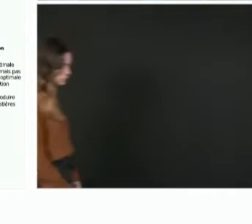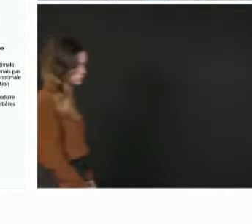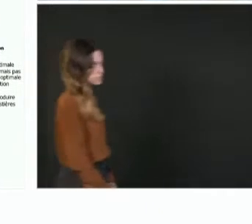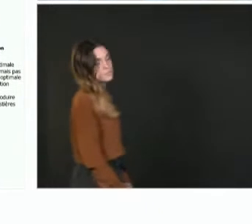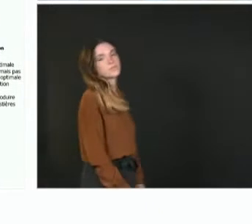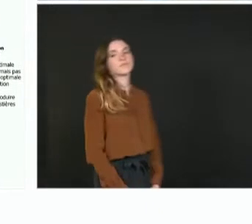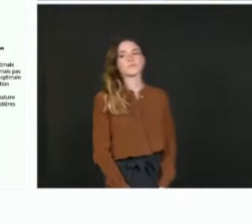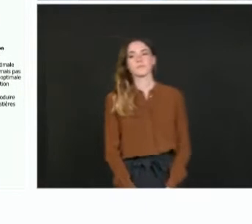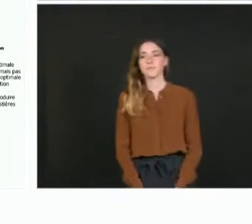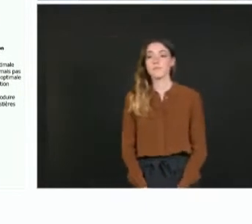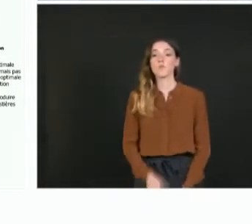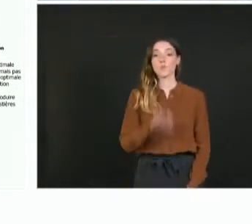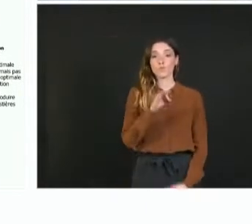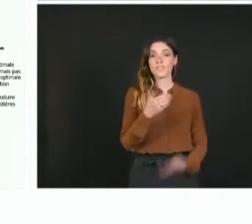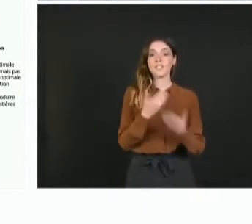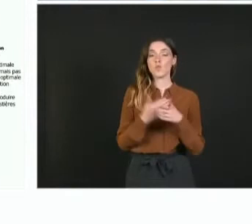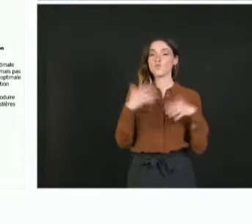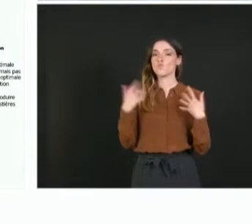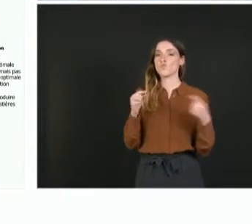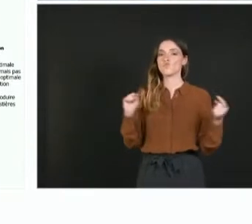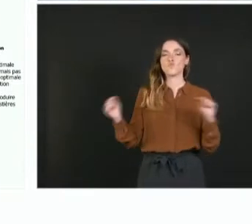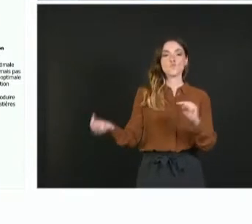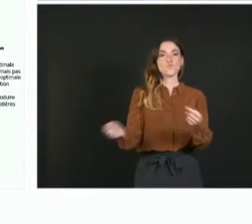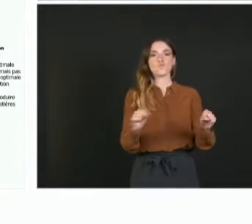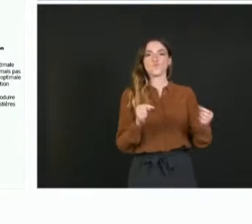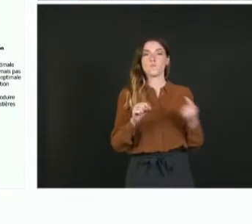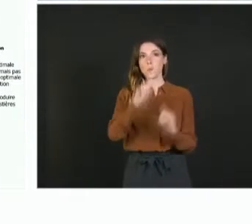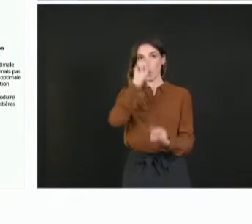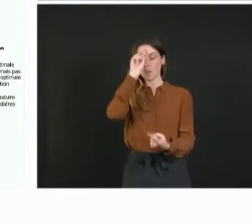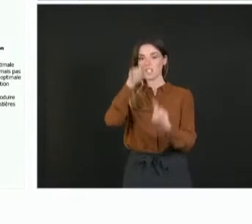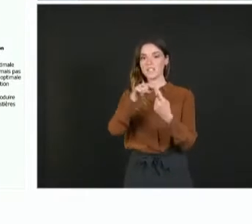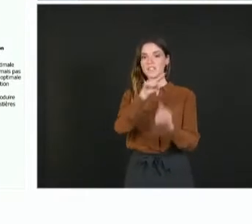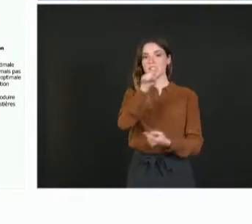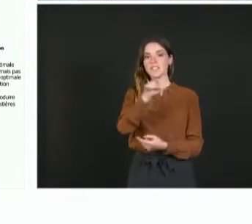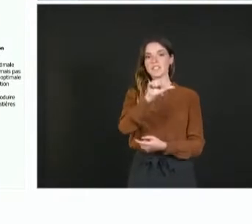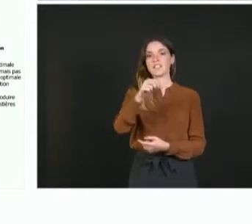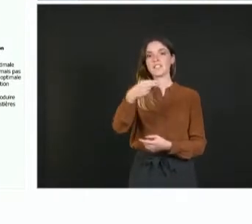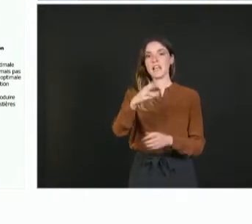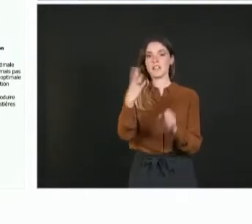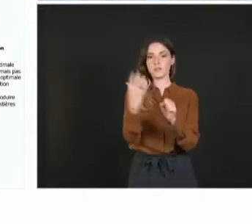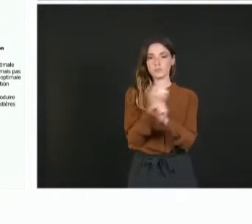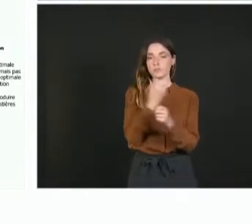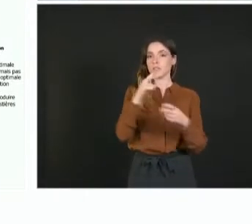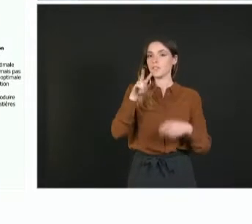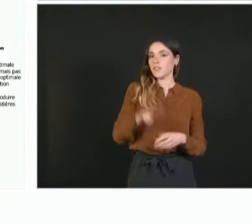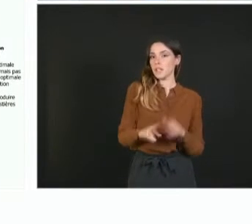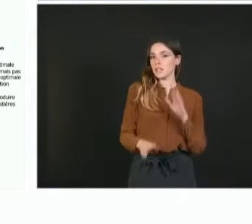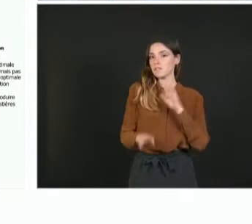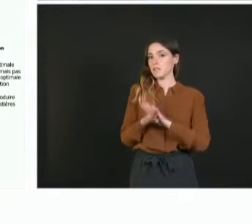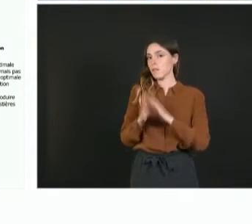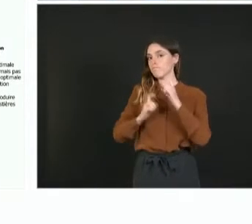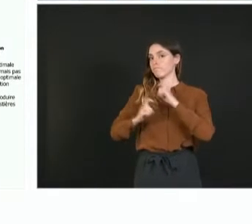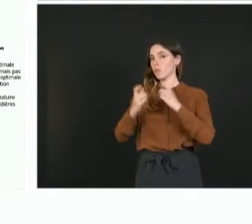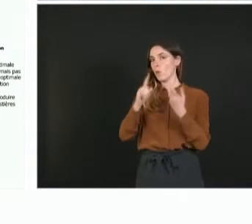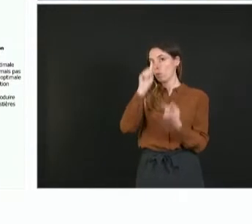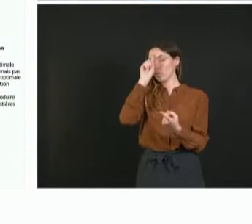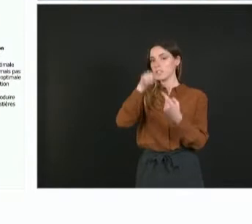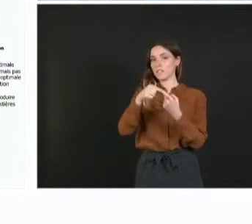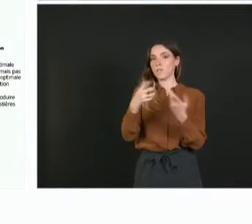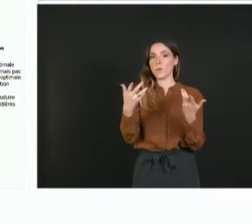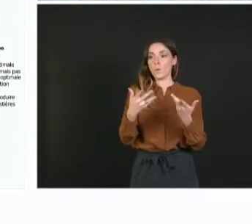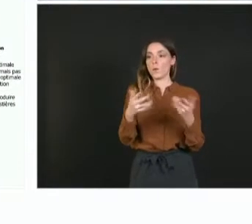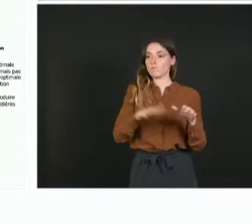objectif ZAN, dont l'objectif au départ, c'est quand même réduire drastiquement